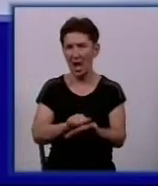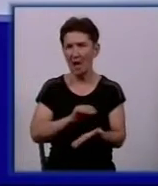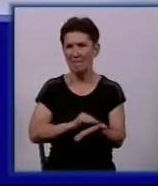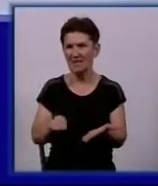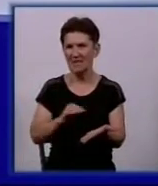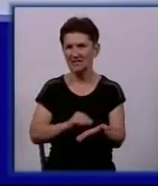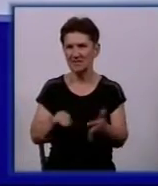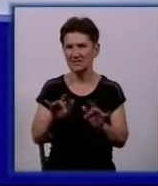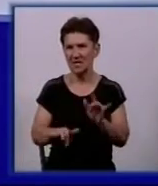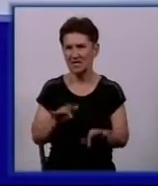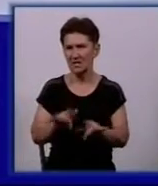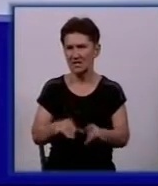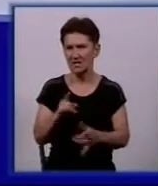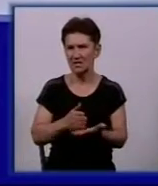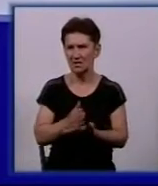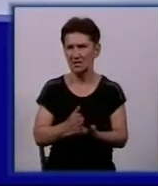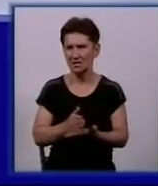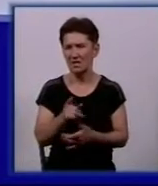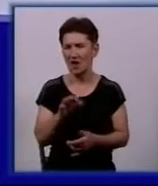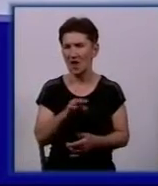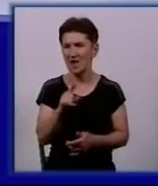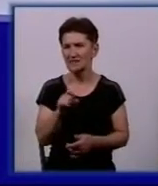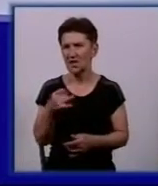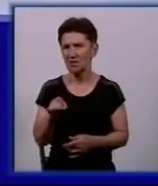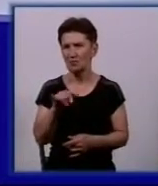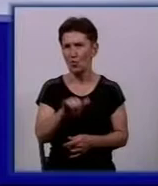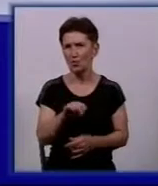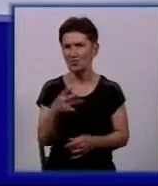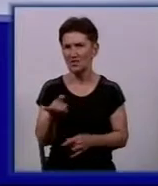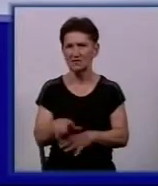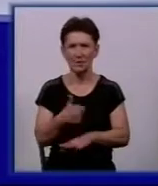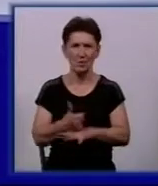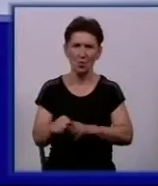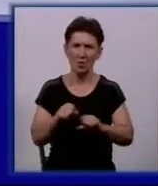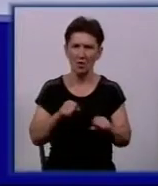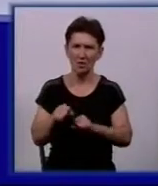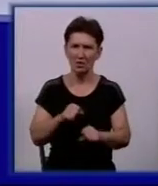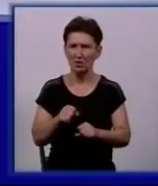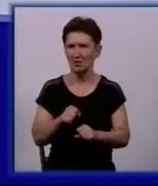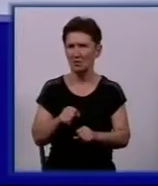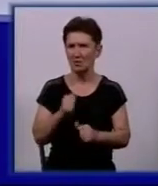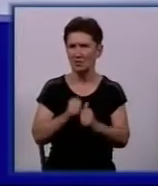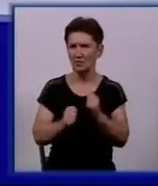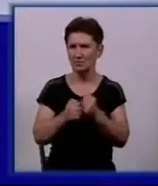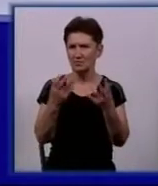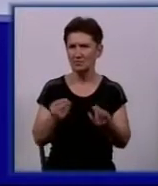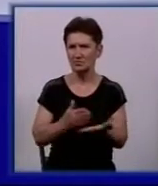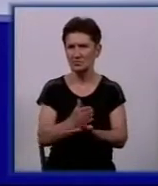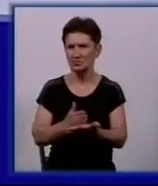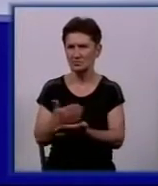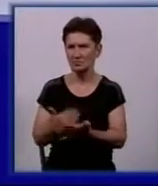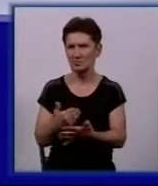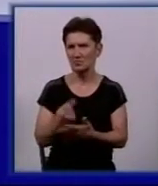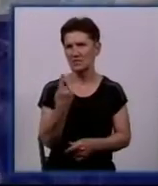управління Державної міграційної служби Інна Захарова. У Кропивницькому в головному управлінні міграційної служби щодня обслуговують близько